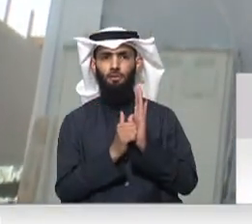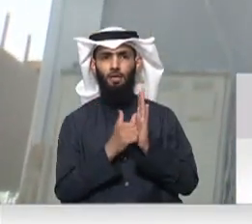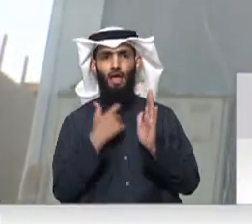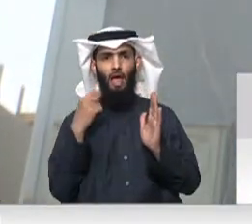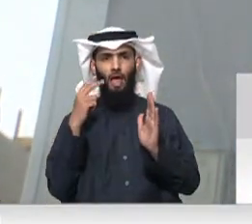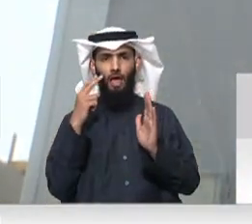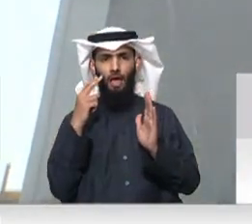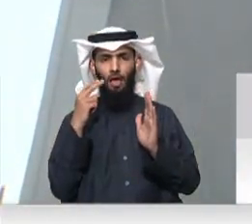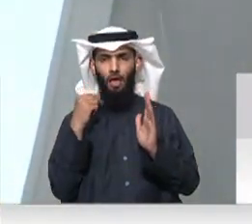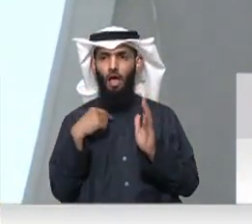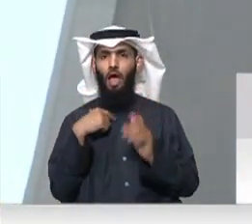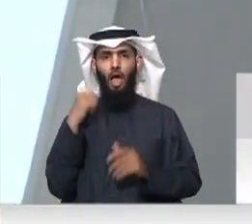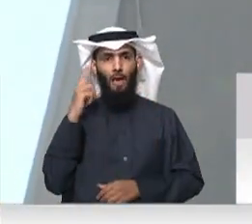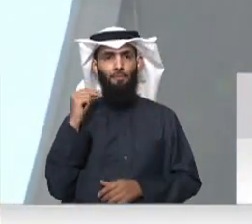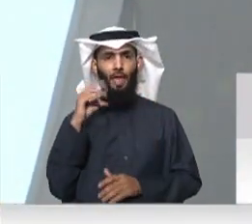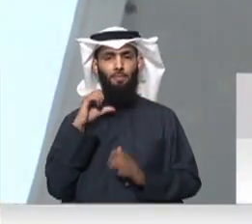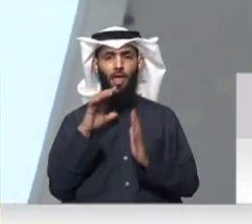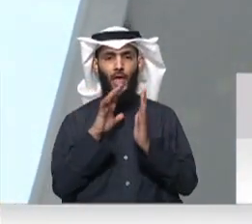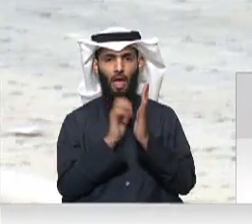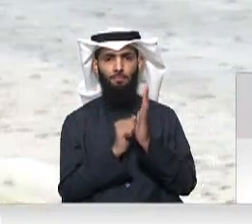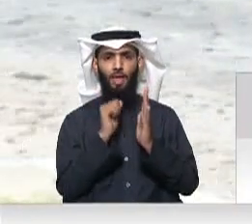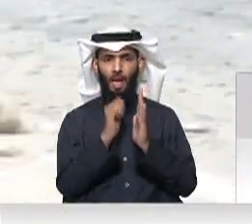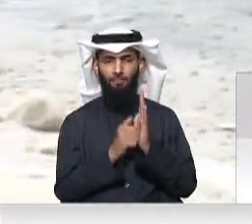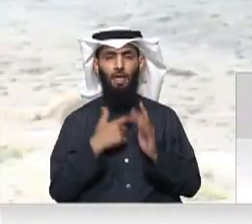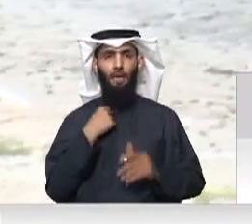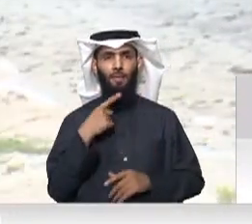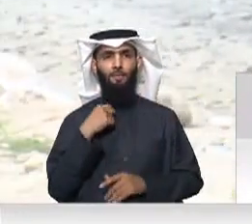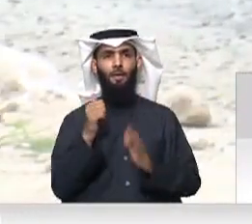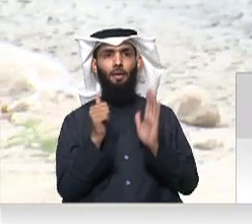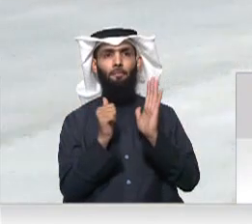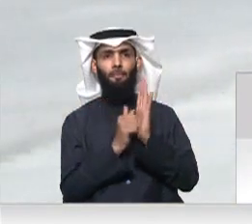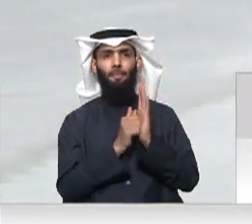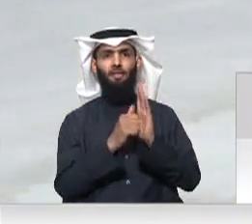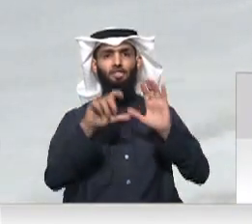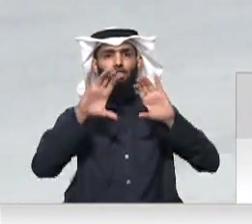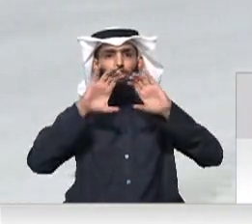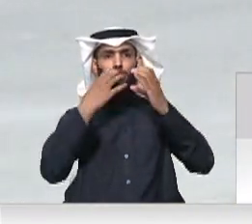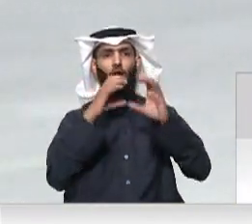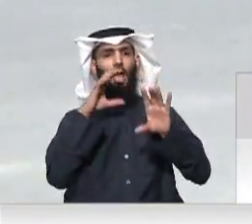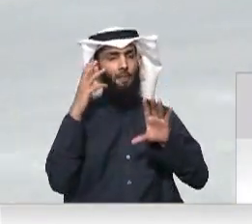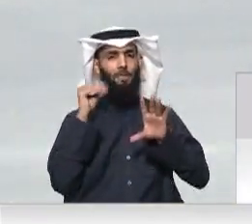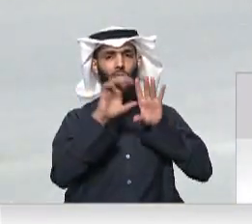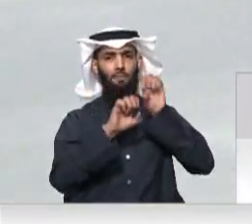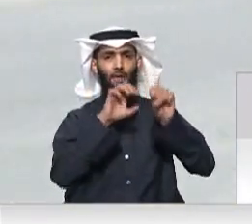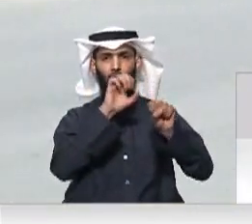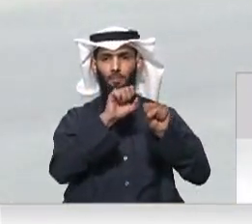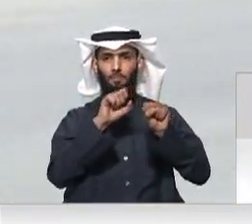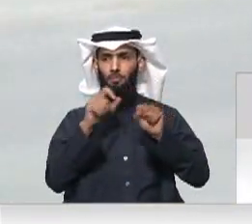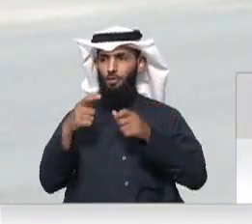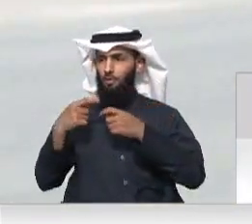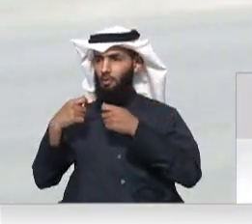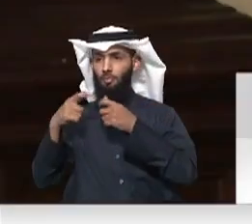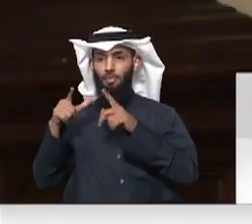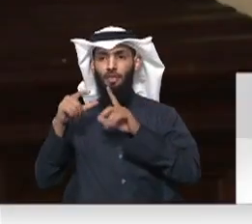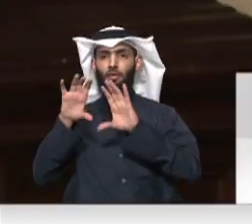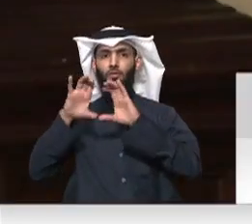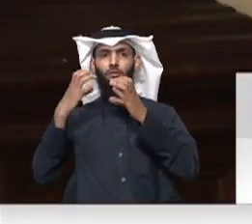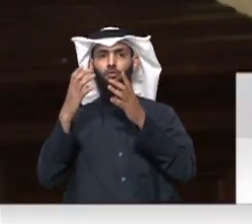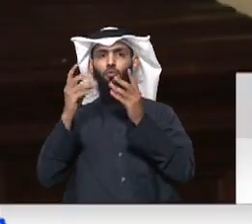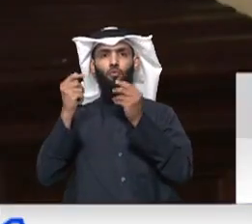المعروض، وهذا عامل يساهم في استقرار الأسعار إلى حد كبير. احنا متوسط صفقة